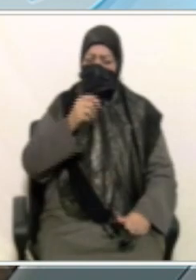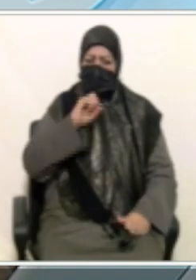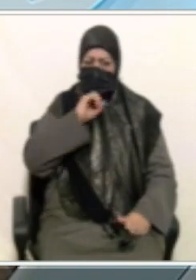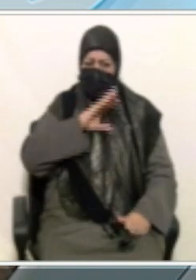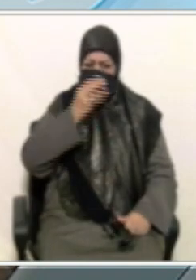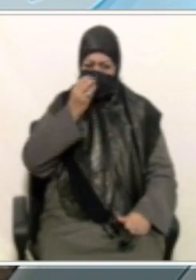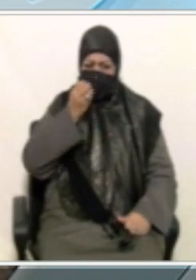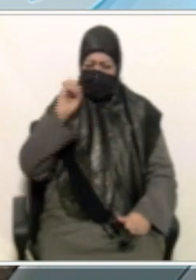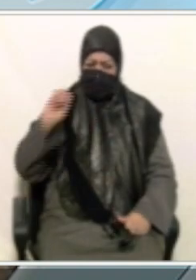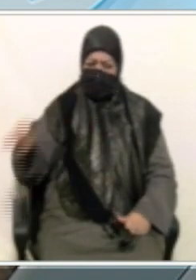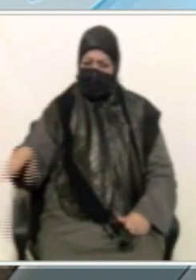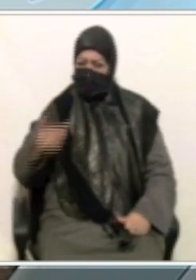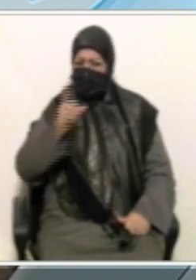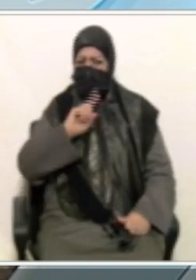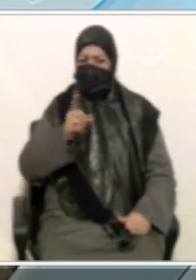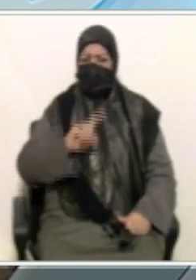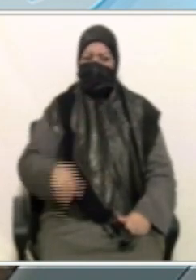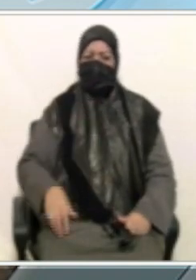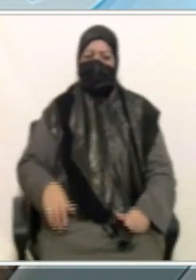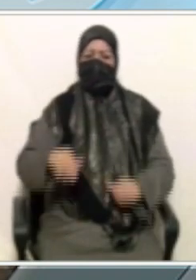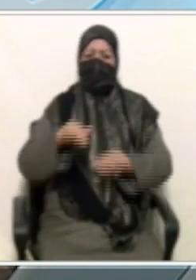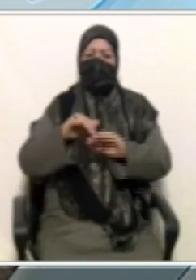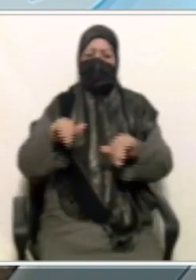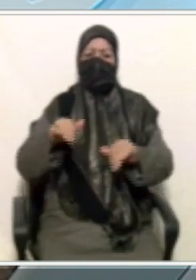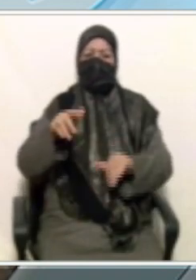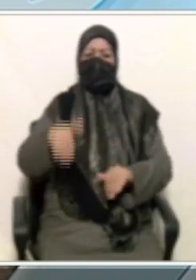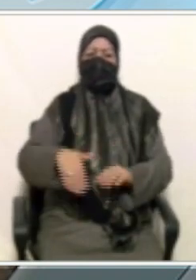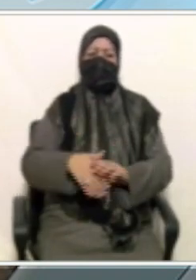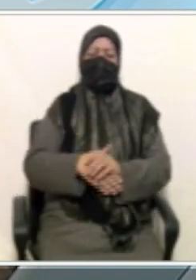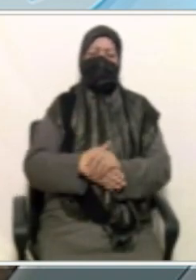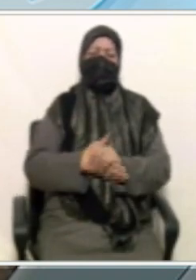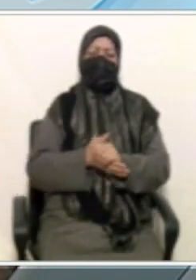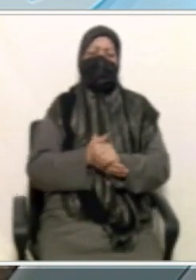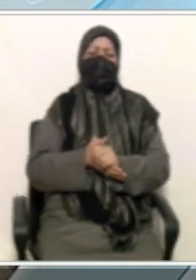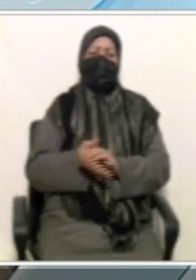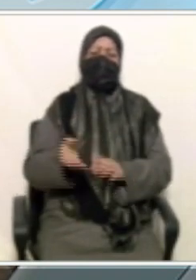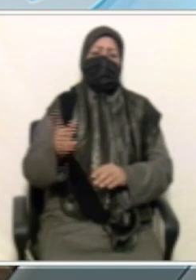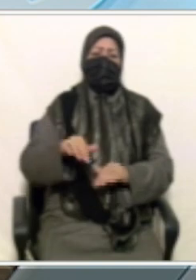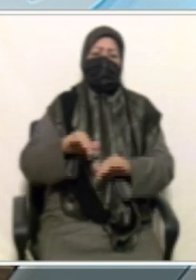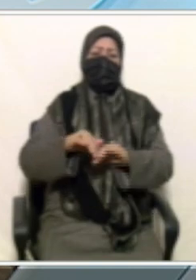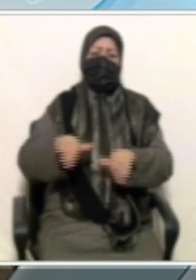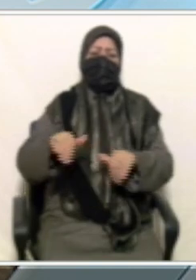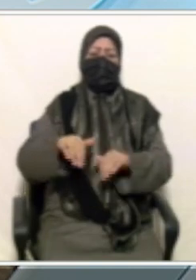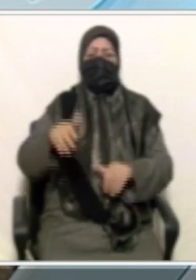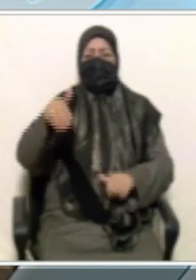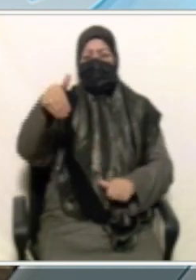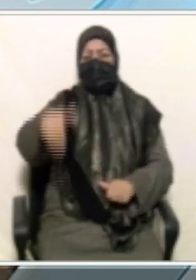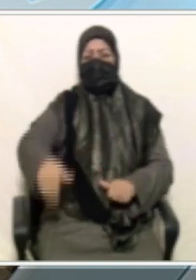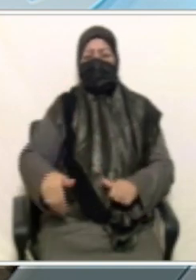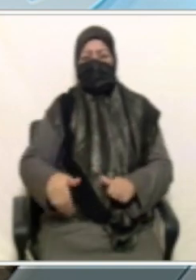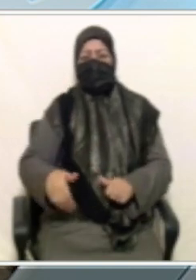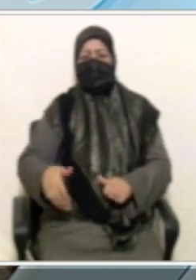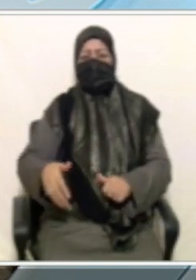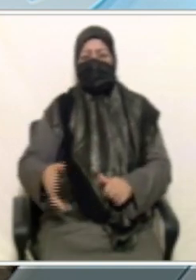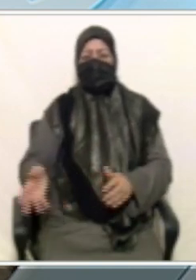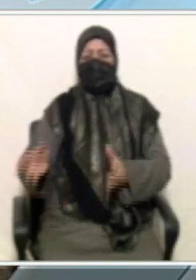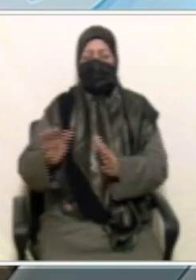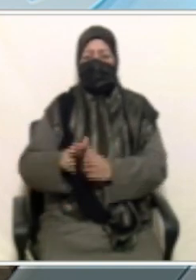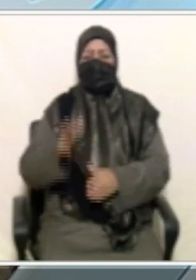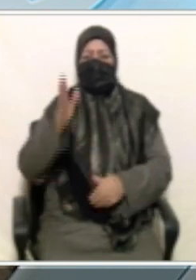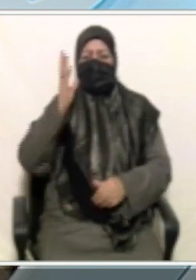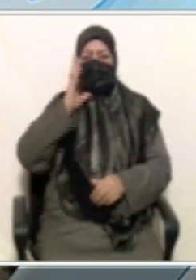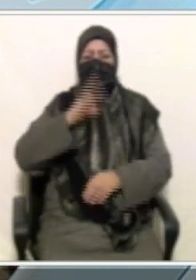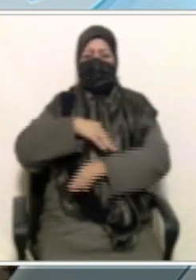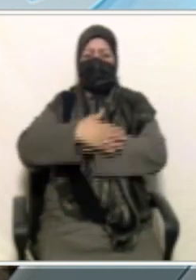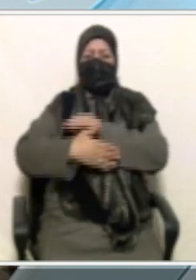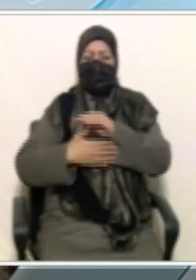وليس لأجل أن يعني الدفن في يعني يتطلب تكفين وتغسيل، لا ولا يصلى